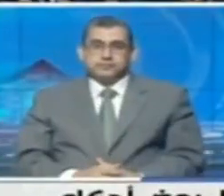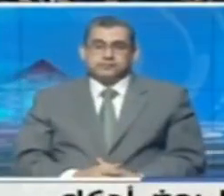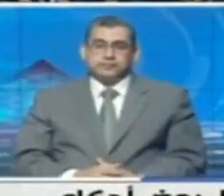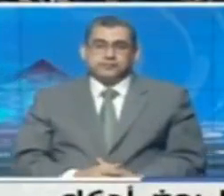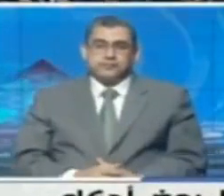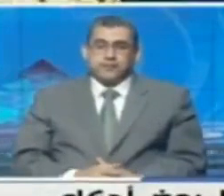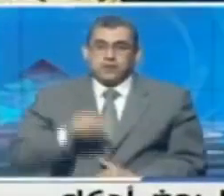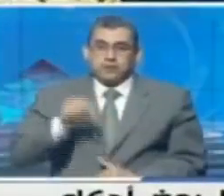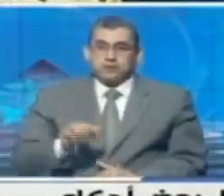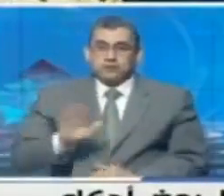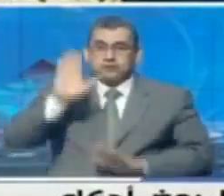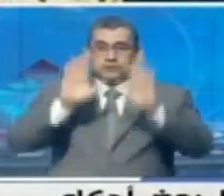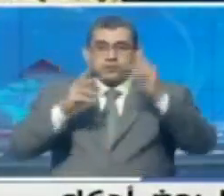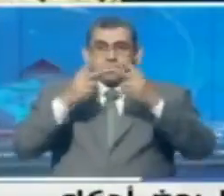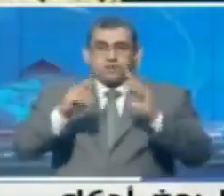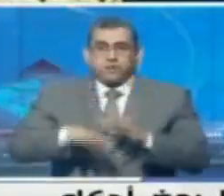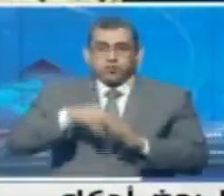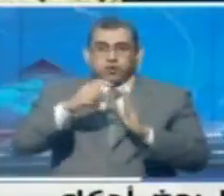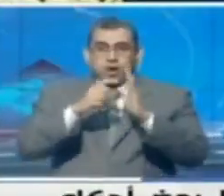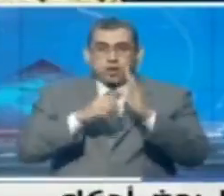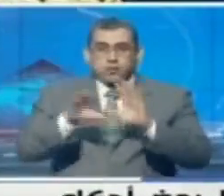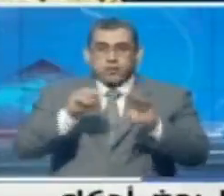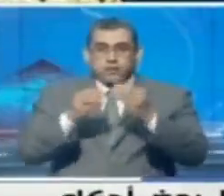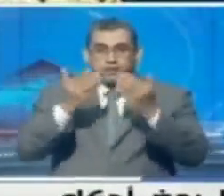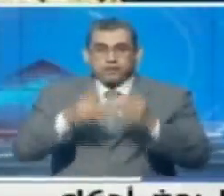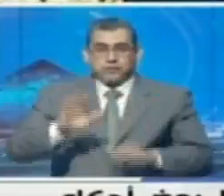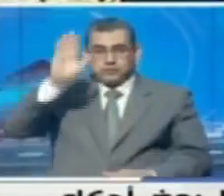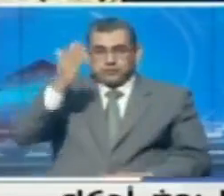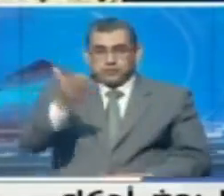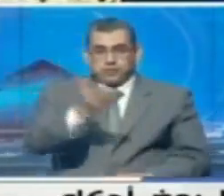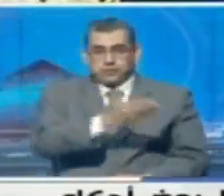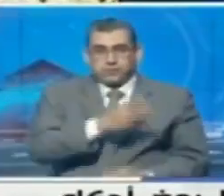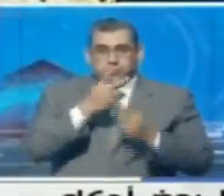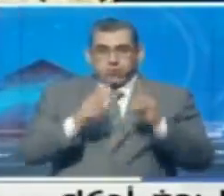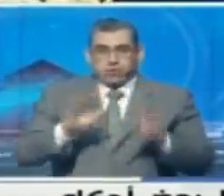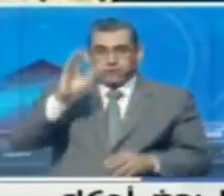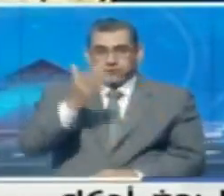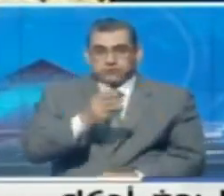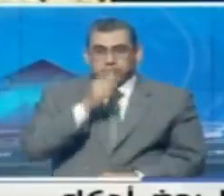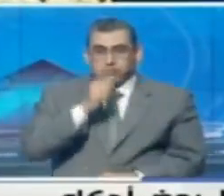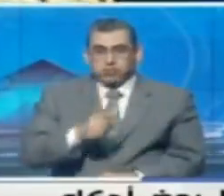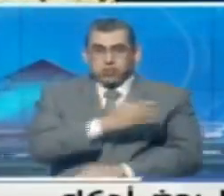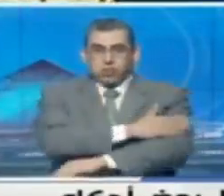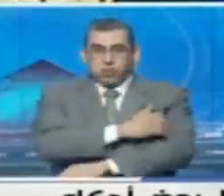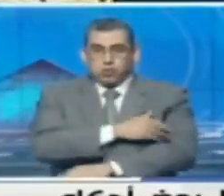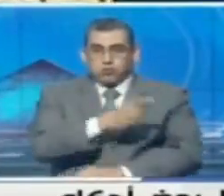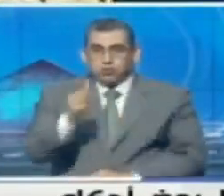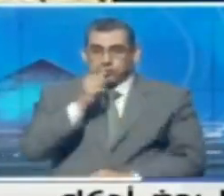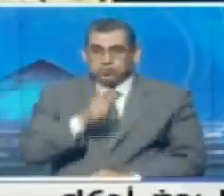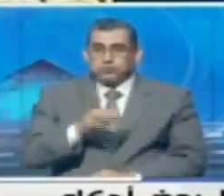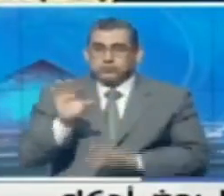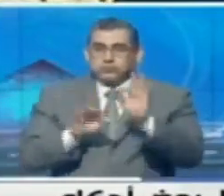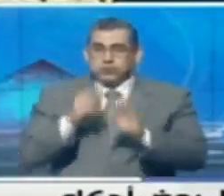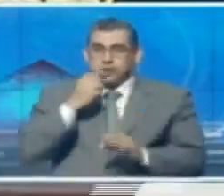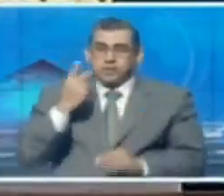إذن الموافق على مشروع القانون في مجموعه يتفضل برفع يده. موافق السادة الأعضاء، حيث إنه لم